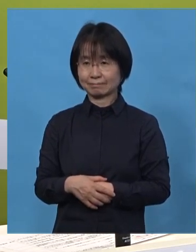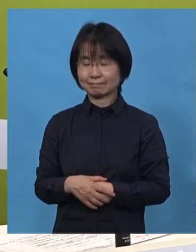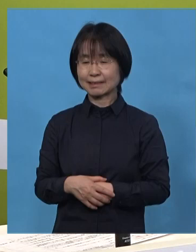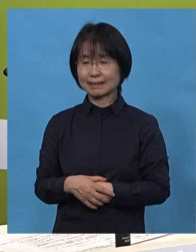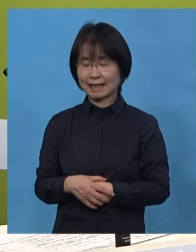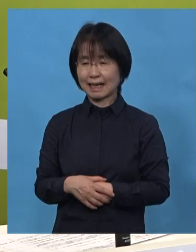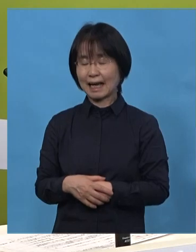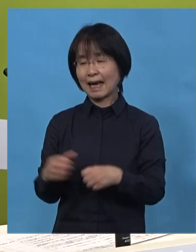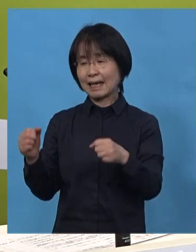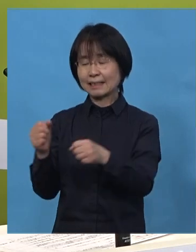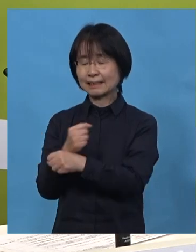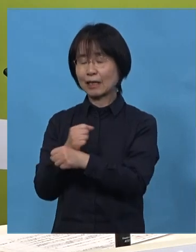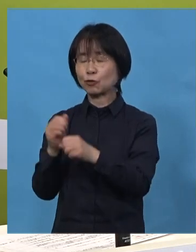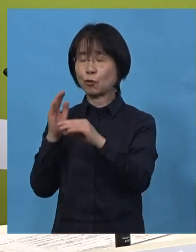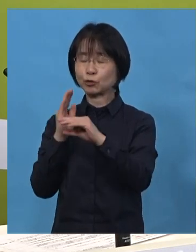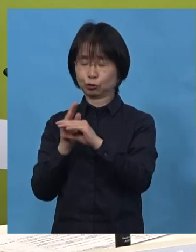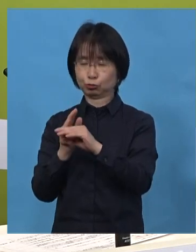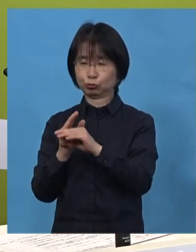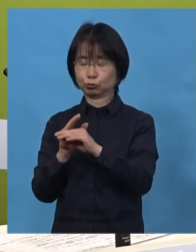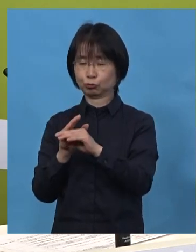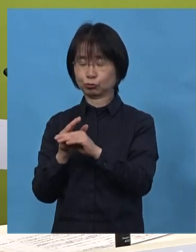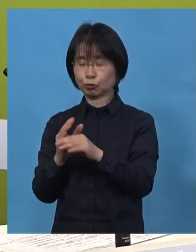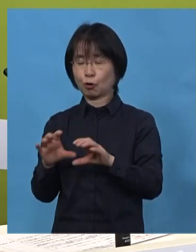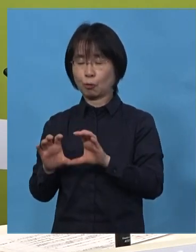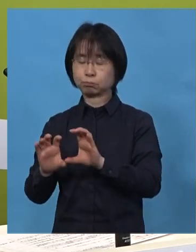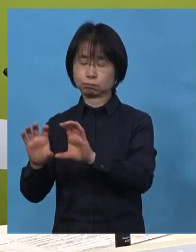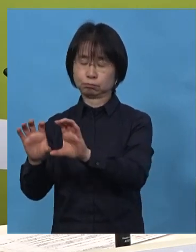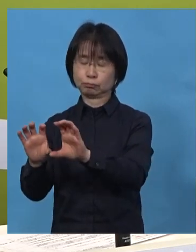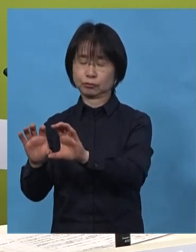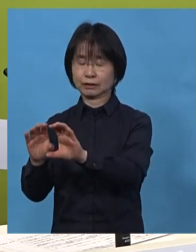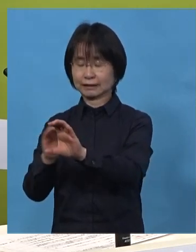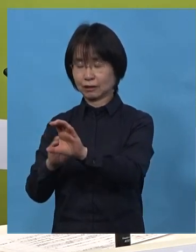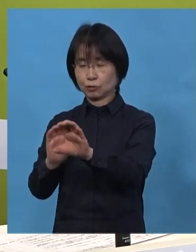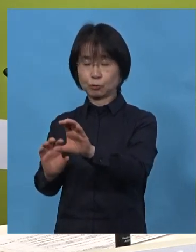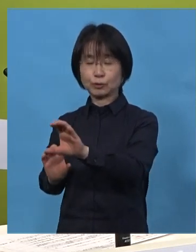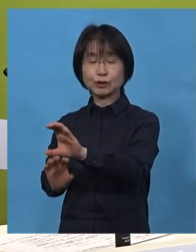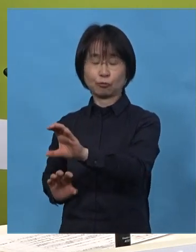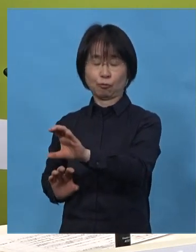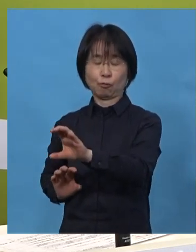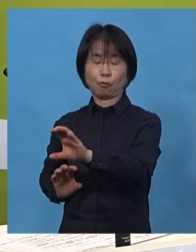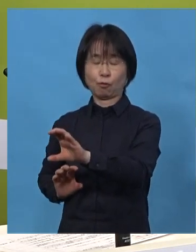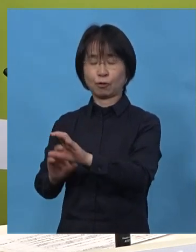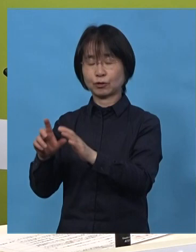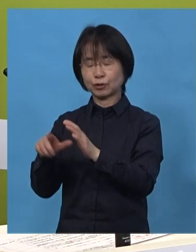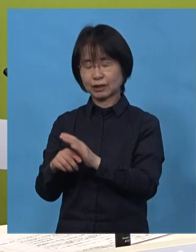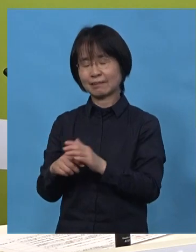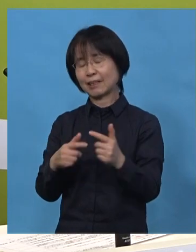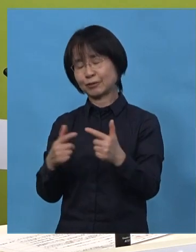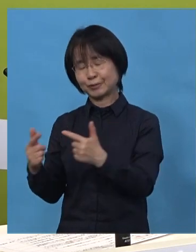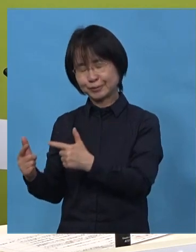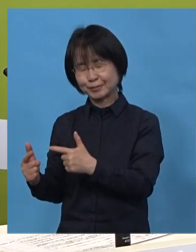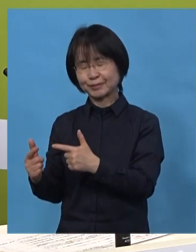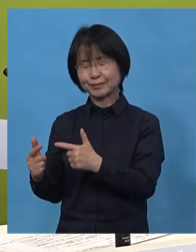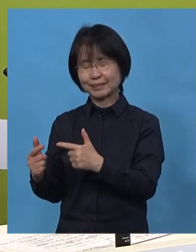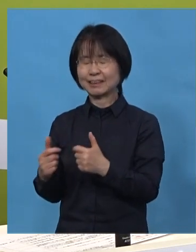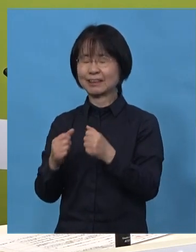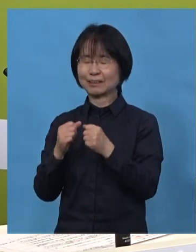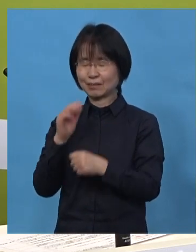中に作業中の除雪車の後ろに付いた時はなるべく間隔を分けて走行してください